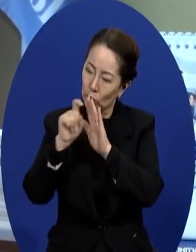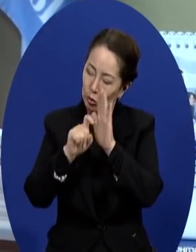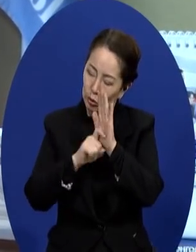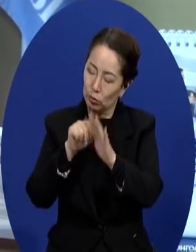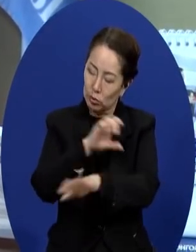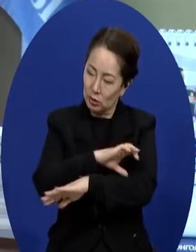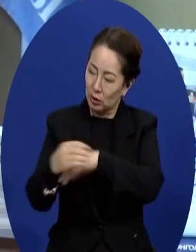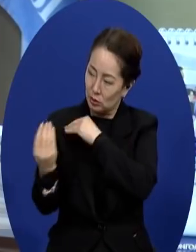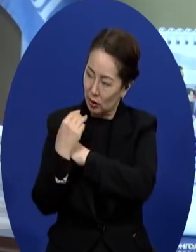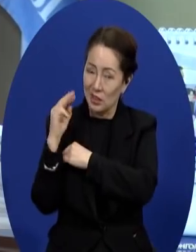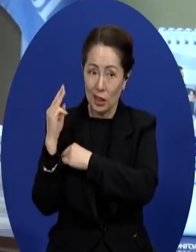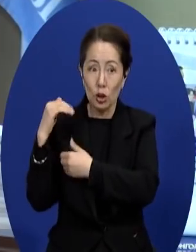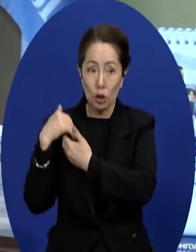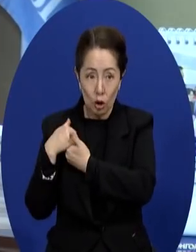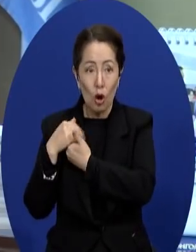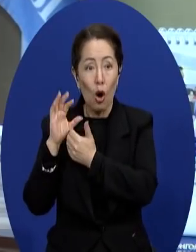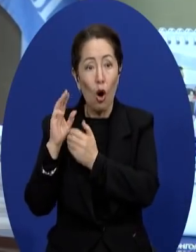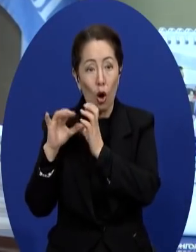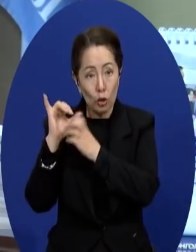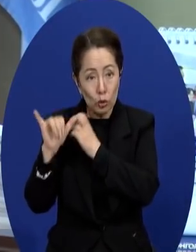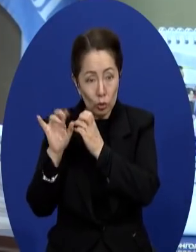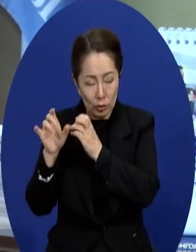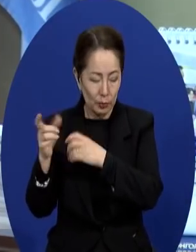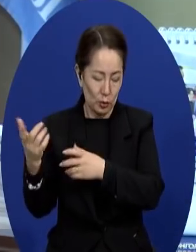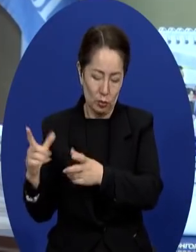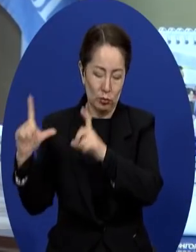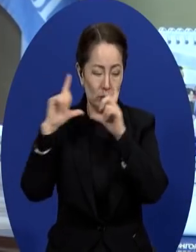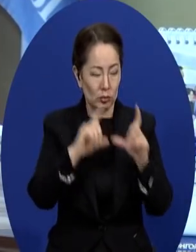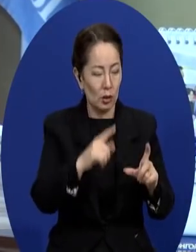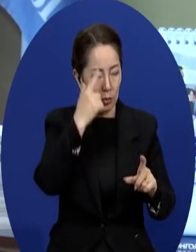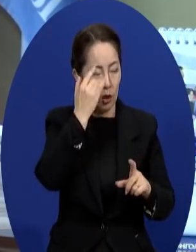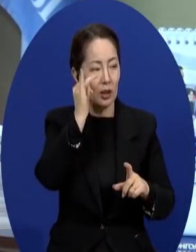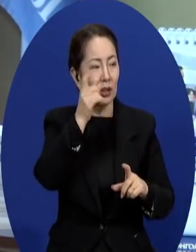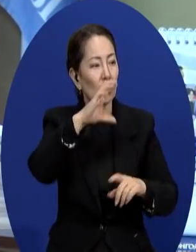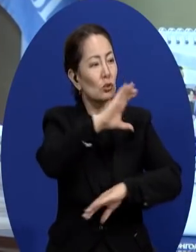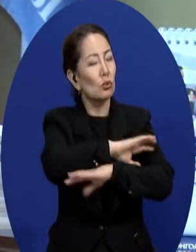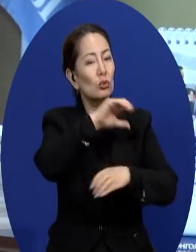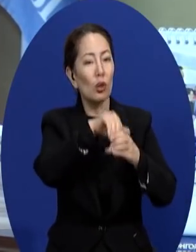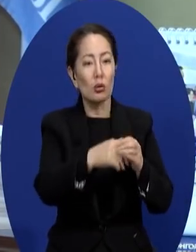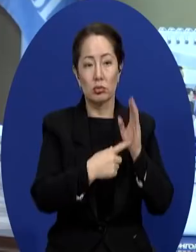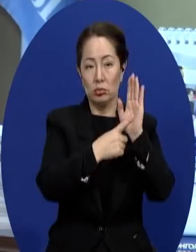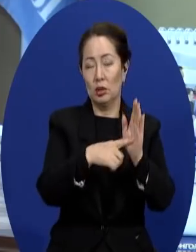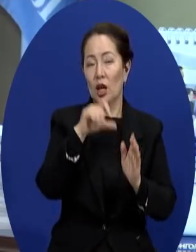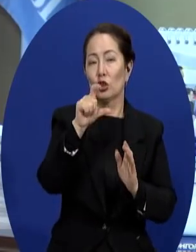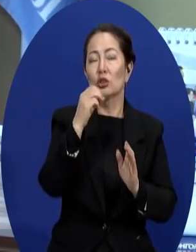олон улсын шалтгаантай өгсөн хүүхдүүд бол энэ одоо журмын дагуу хэрвээ өөрсдөө Монголынхаа ихтэй сургуульд эсэнд суралцъя гэсэн